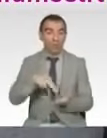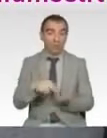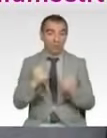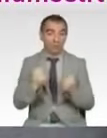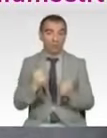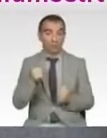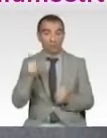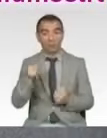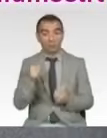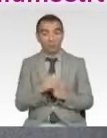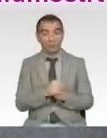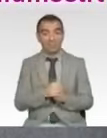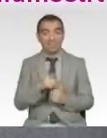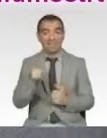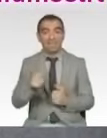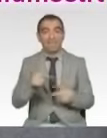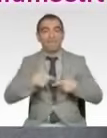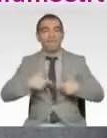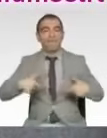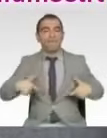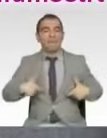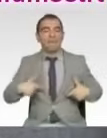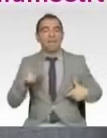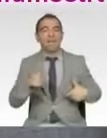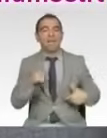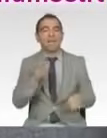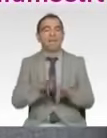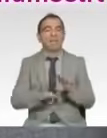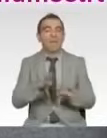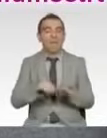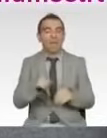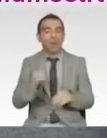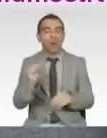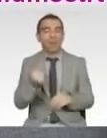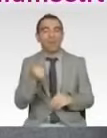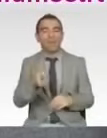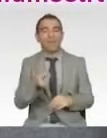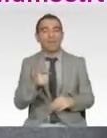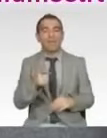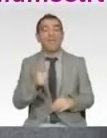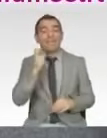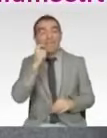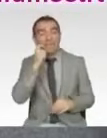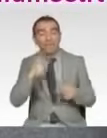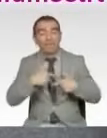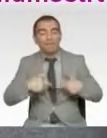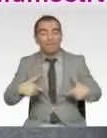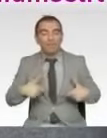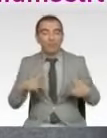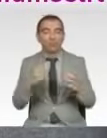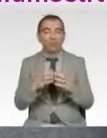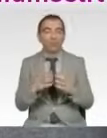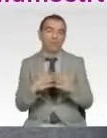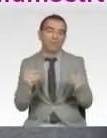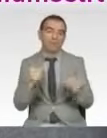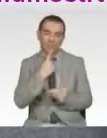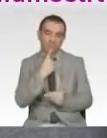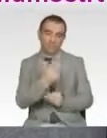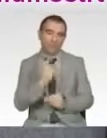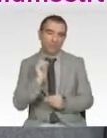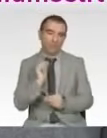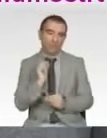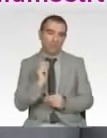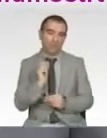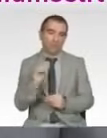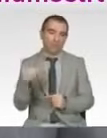o toplumun milli ve dini değerleridir biliyor musun? Dini ve milli değerlerini kaybettiysen toplumu kaybetmesin demektir. Allah